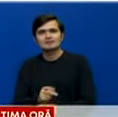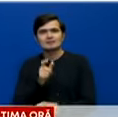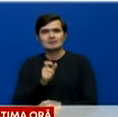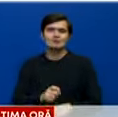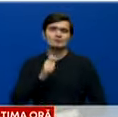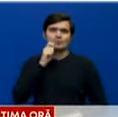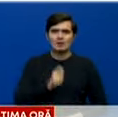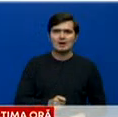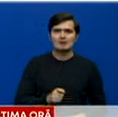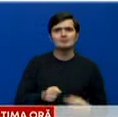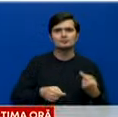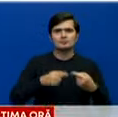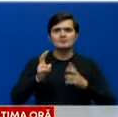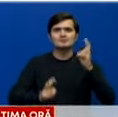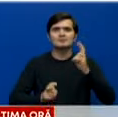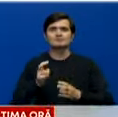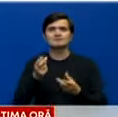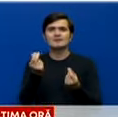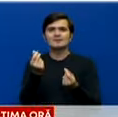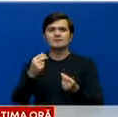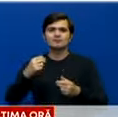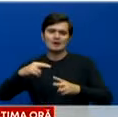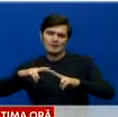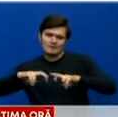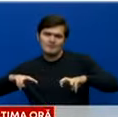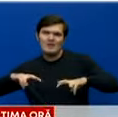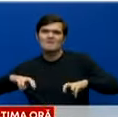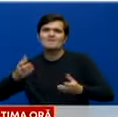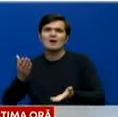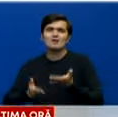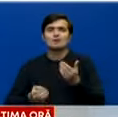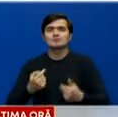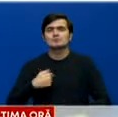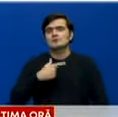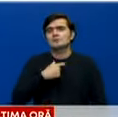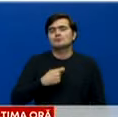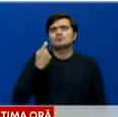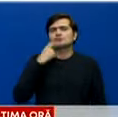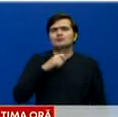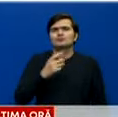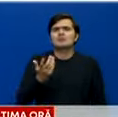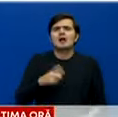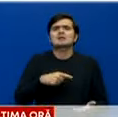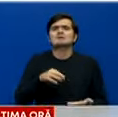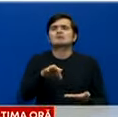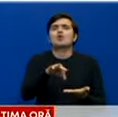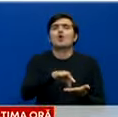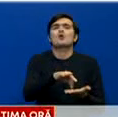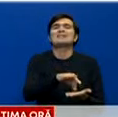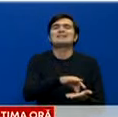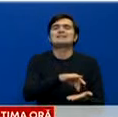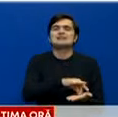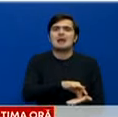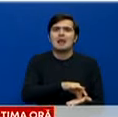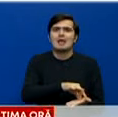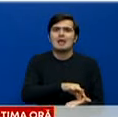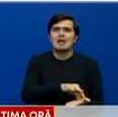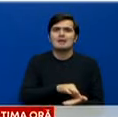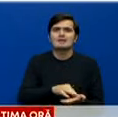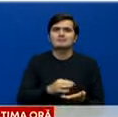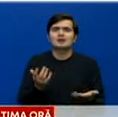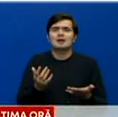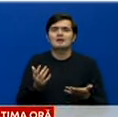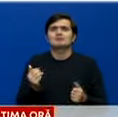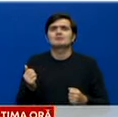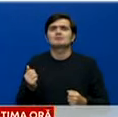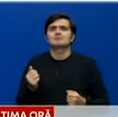evaluează la instituțiile financiare. Nu știu care sunt condițiile, care sunt criteriile pe care le practică